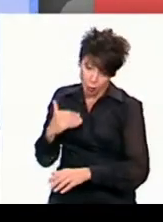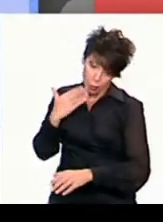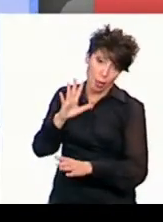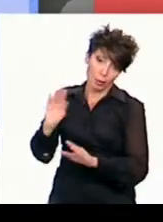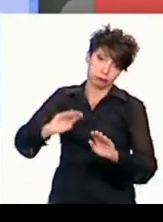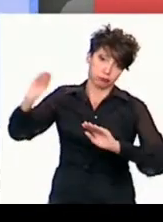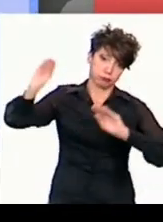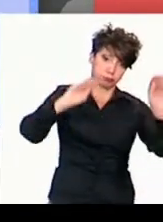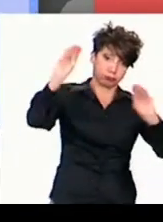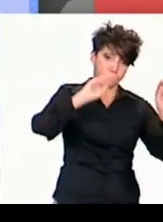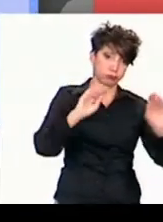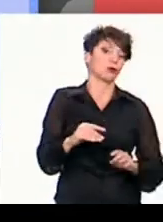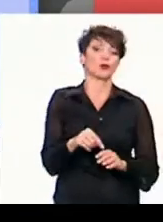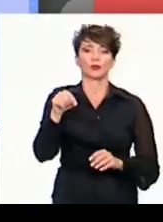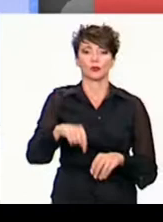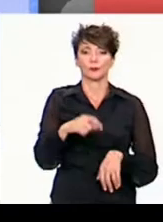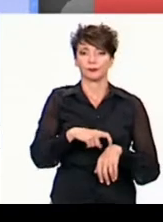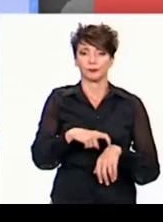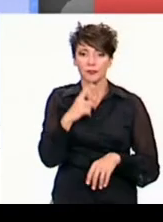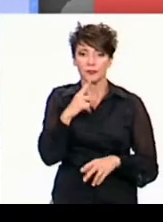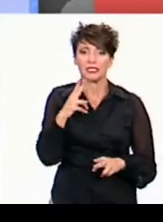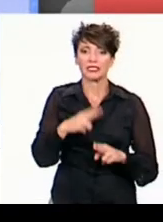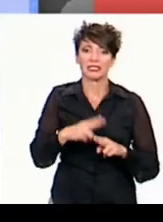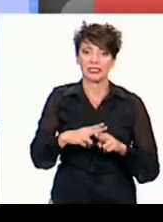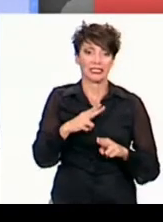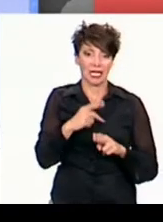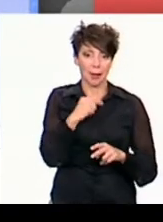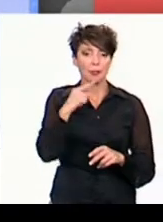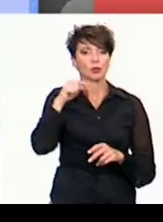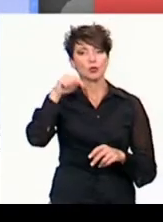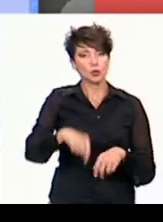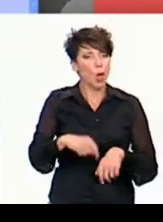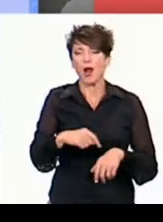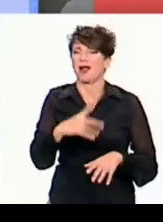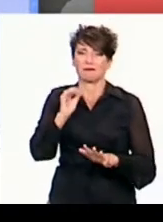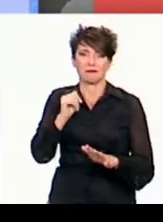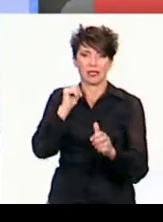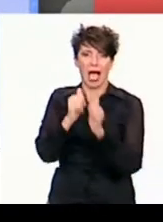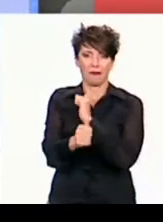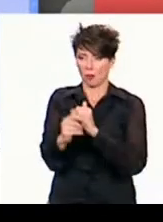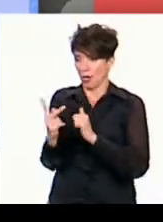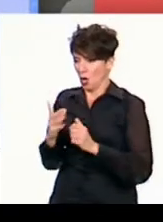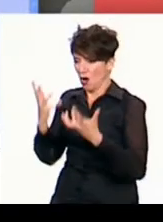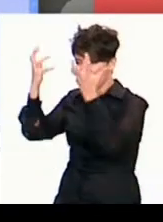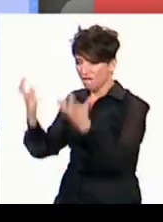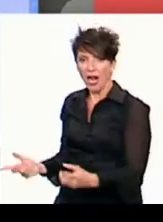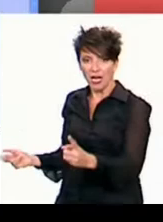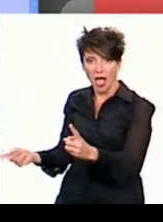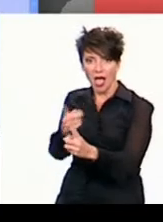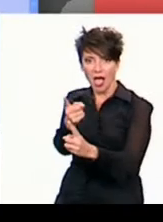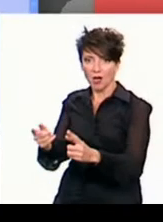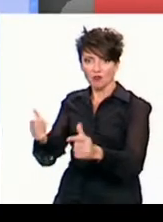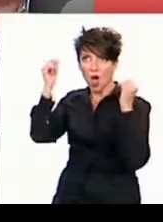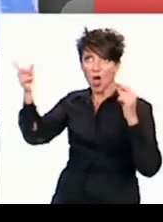Για τον κοινωνικό αυτοματισμό. Νομίζω λοιπόν ότι είναι πάρα πολύ σημαντικό να μην τον ενεργοποιήσουμε και όλοι εμείς, ειδικά οι αιρετοί, να κρατάμε